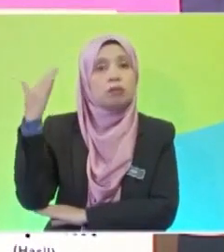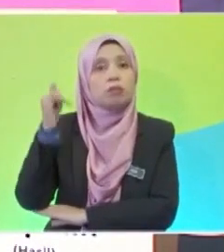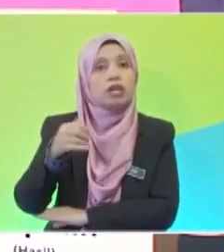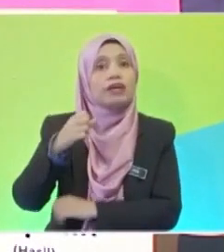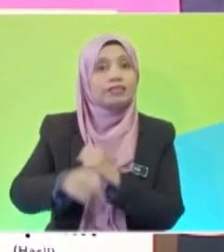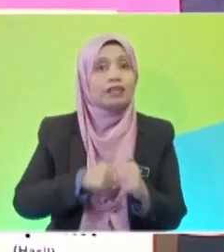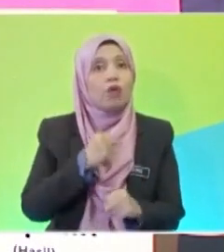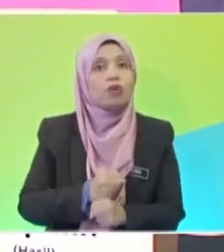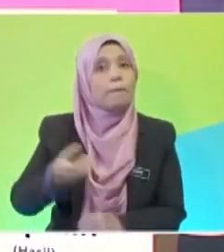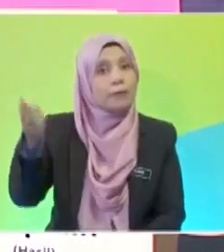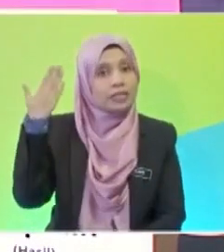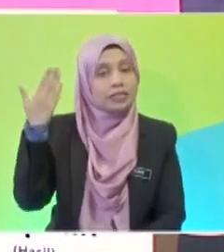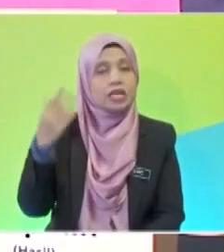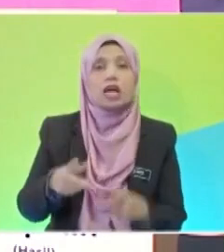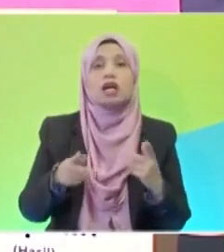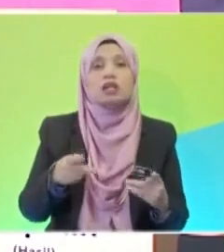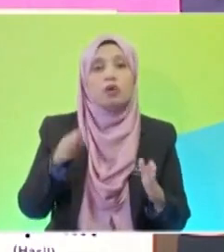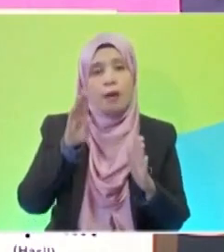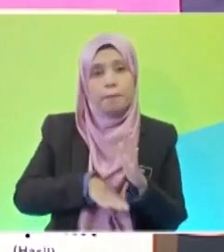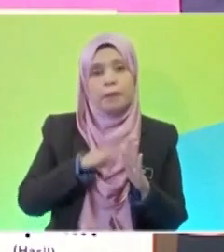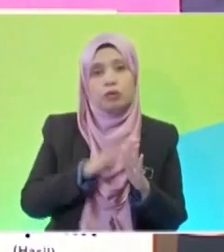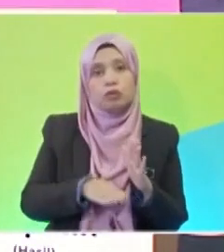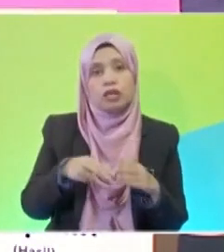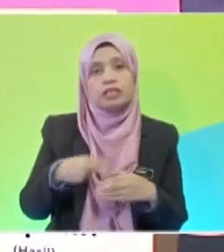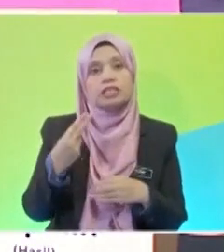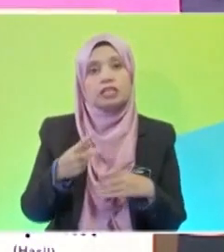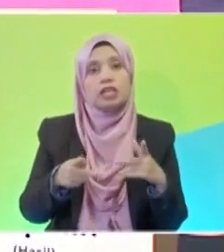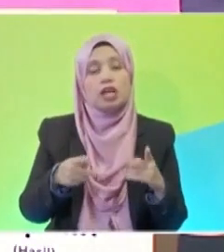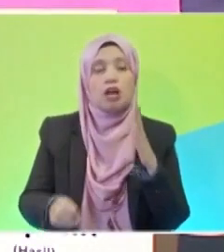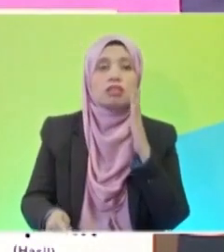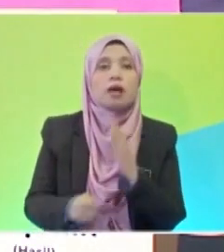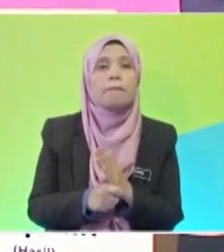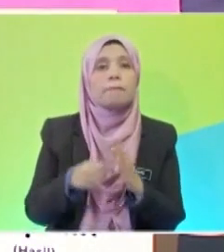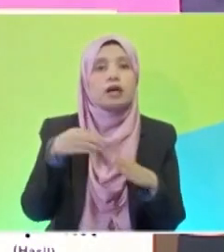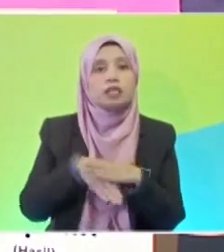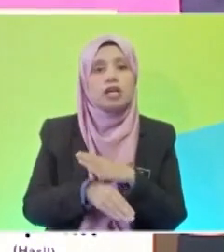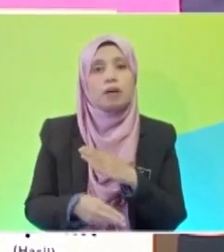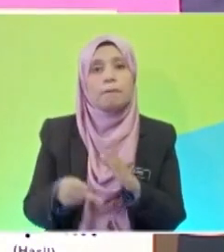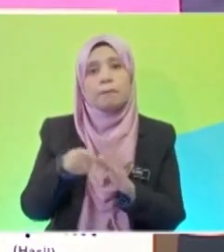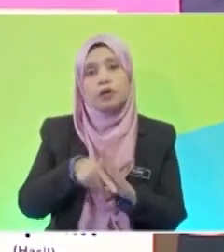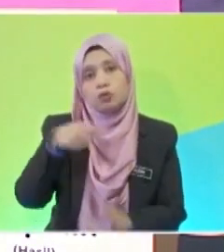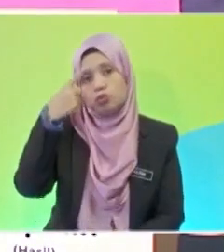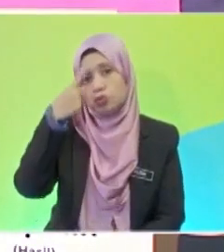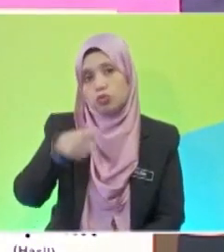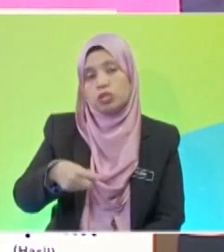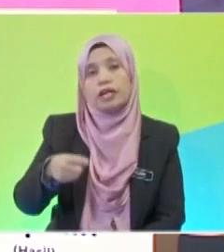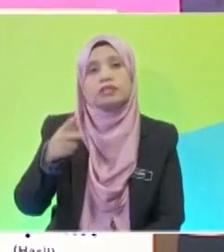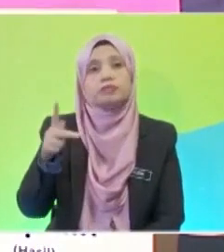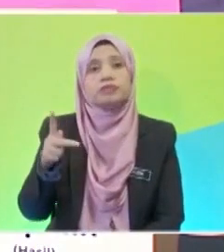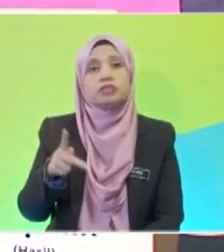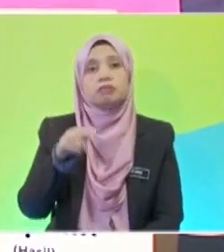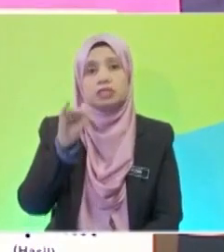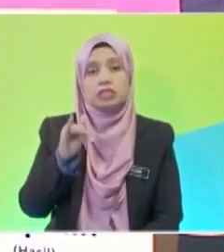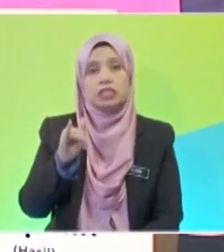belanja. Sekiranya berlaku pengurangan, ia adalah hasil. Sekiranya penambahan dalam peruntukan hutang ragu, belanja. Ini awak kena kuasai